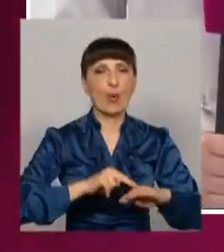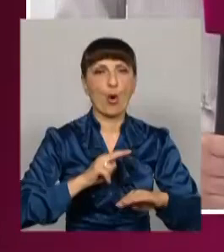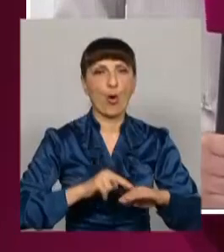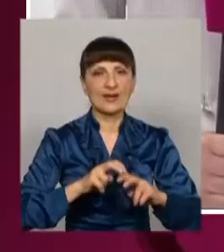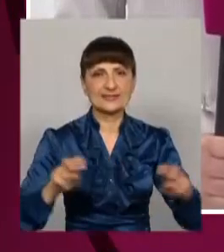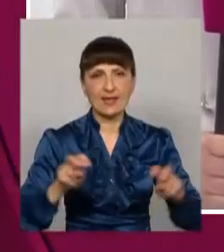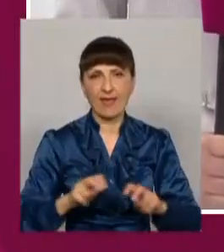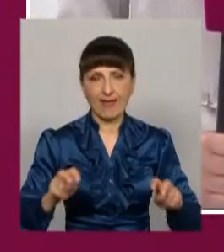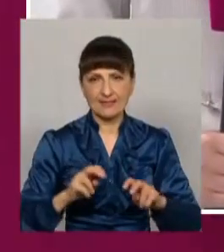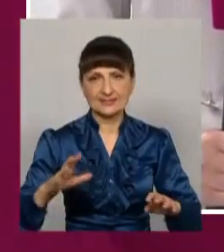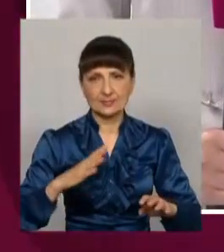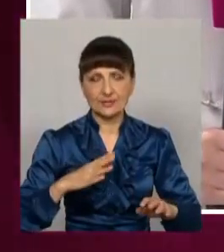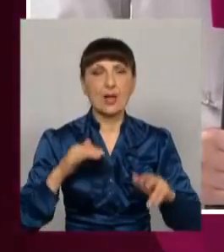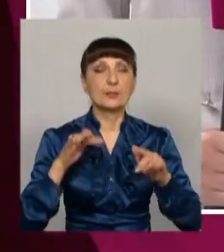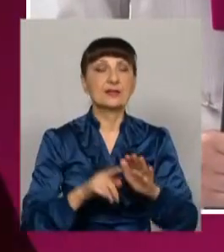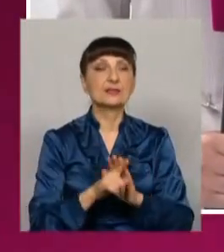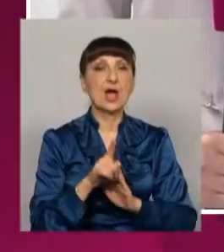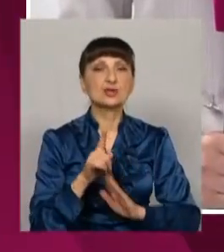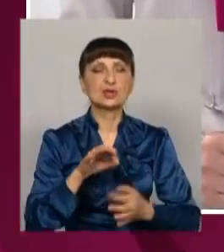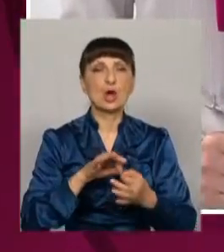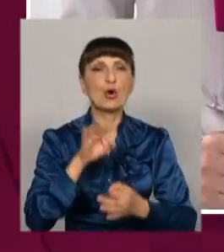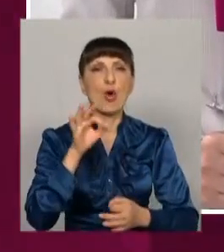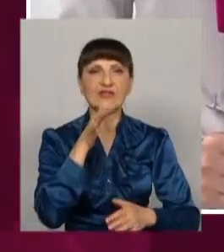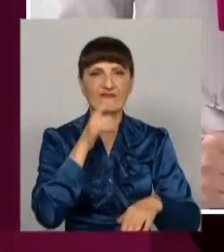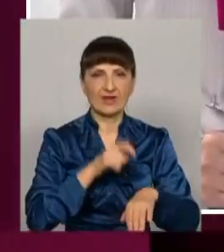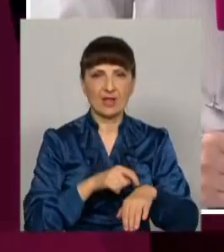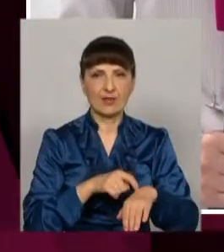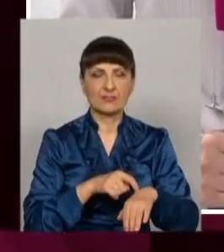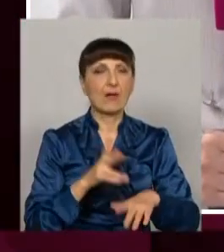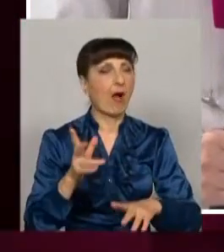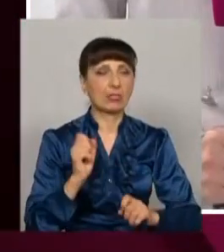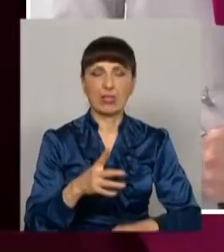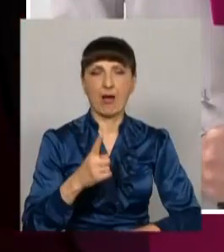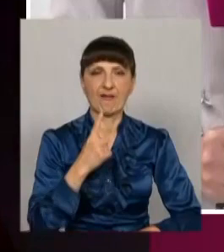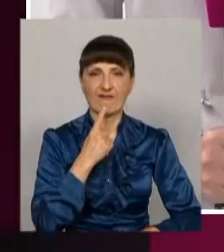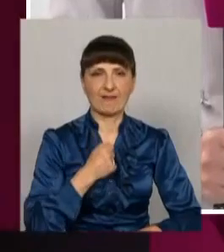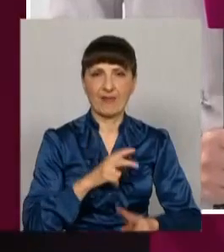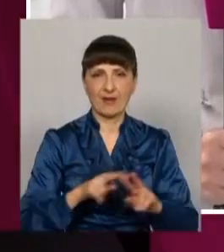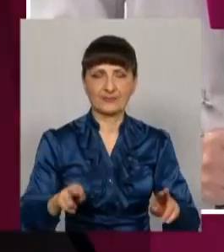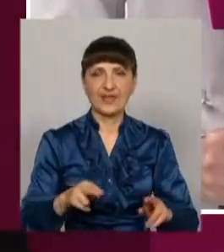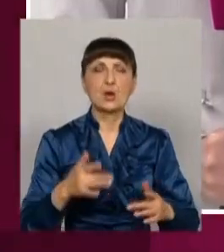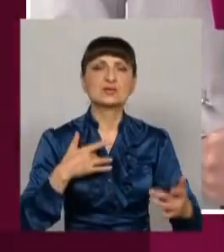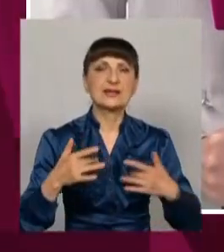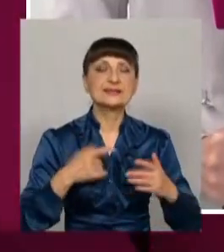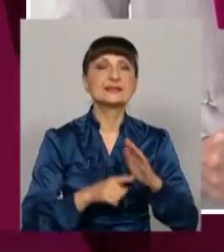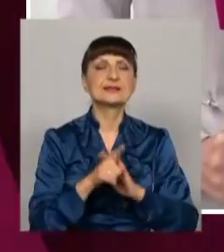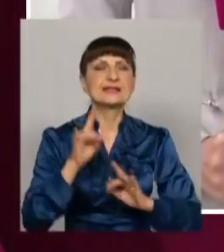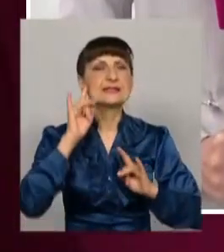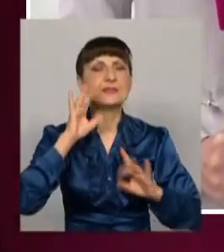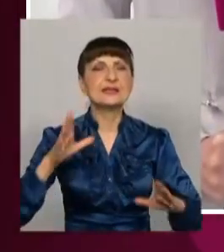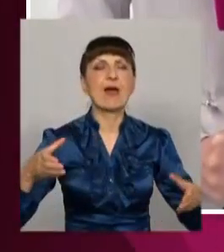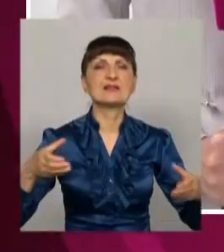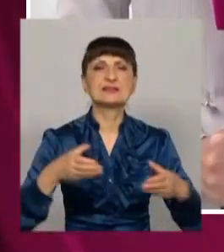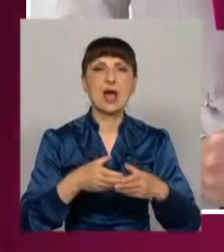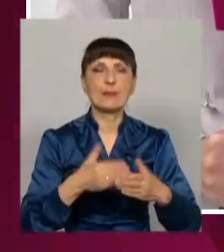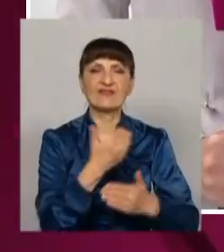и курсанты. Мероприятие начали ровно в назначенный час. Все как на службе. Старт концерту дал знаменитый ансамбль